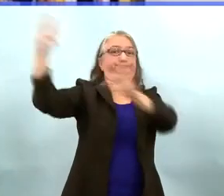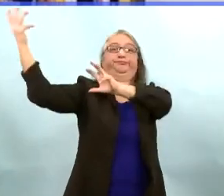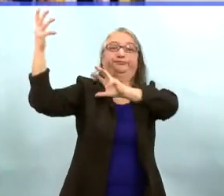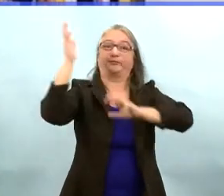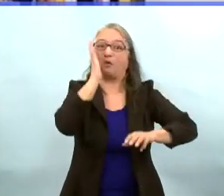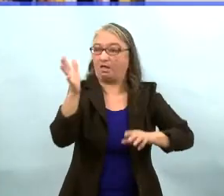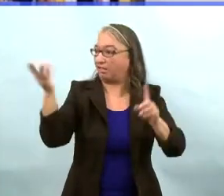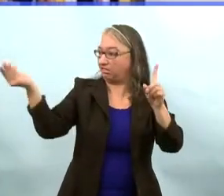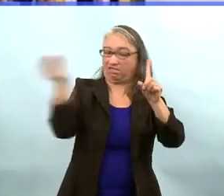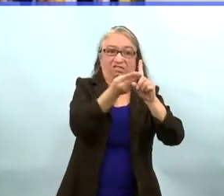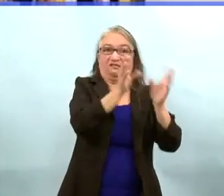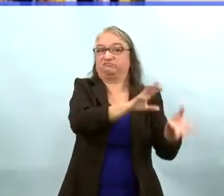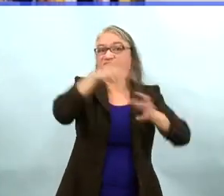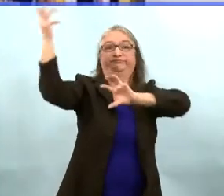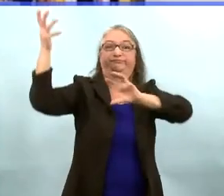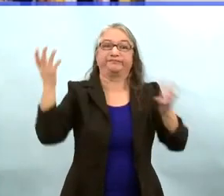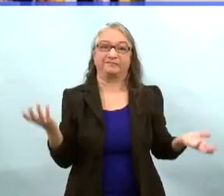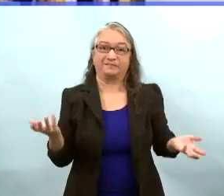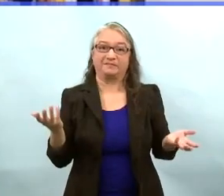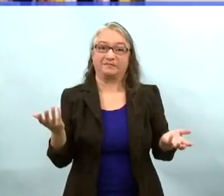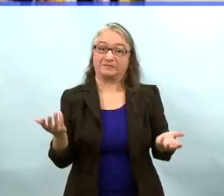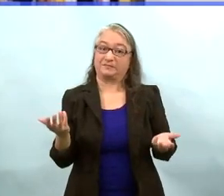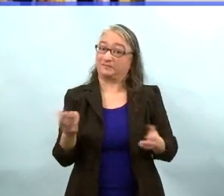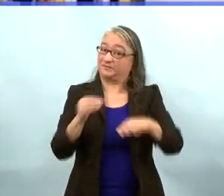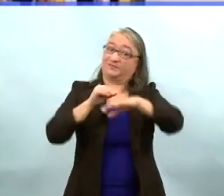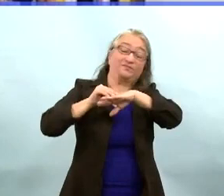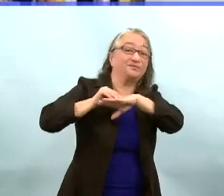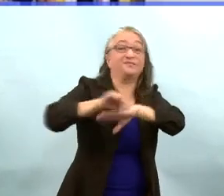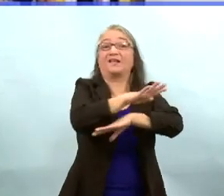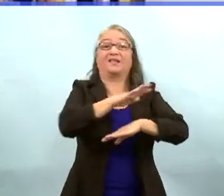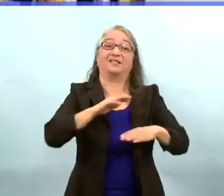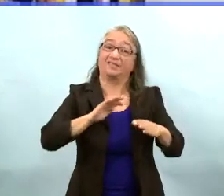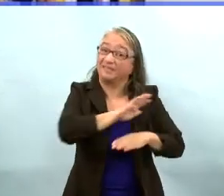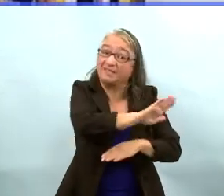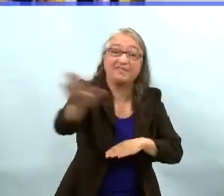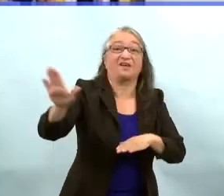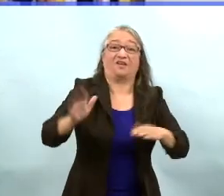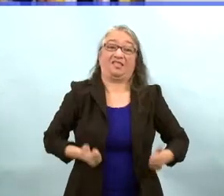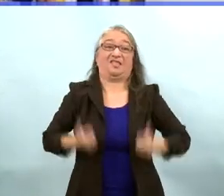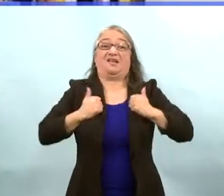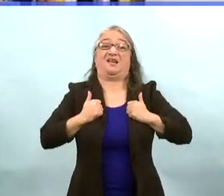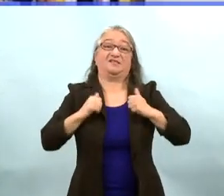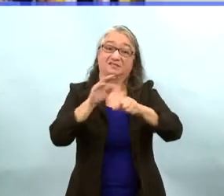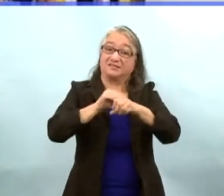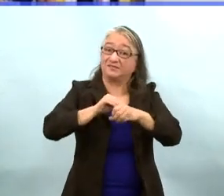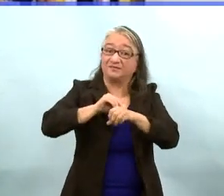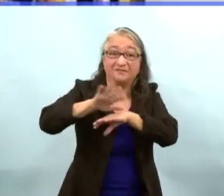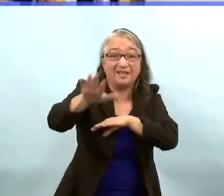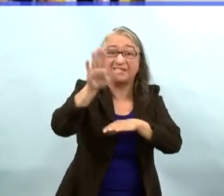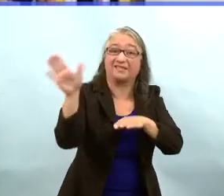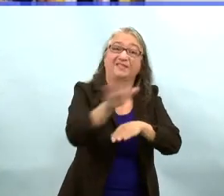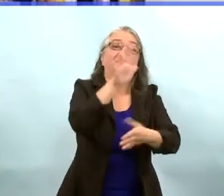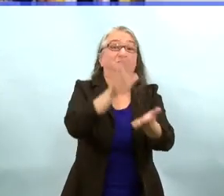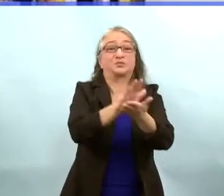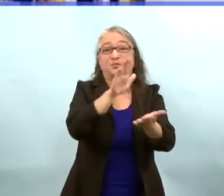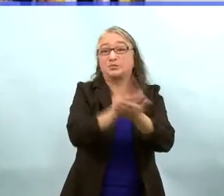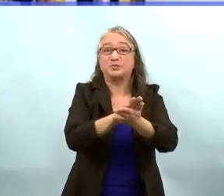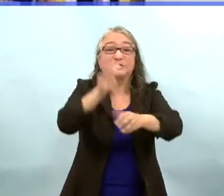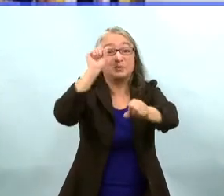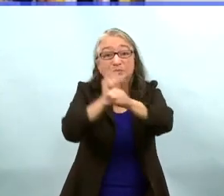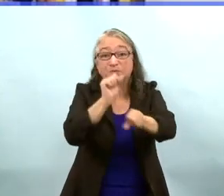ça ensemble, ça va avoir des répercussions sur notre système de santé qui va être dépassé, que ce soit à l'école, au travail, dans la communauté, dans les